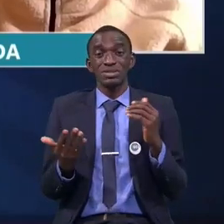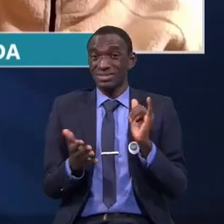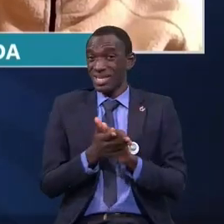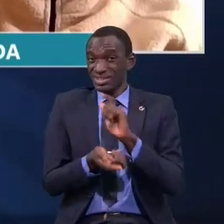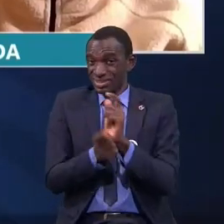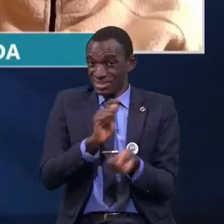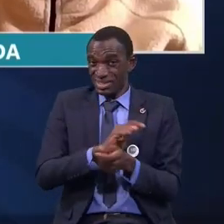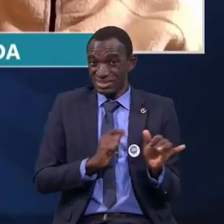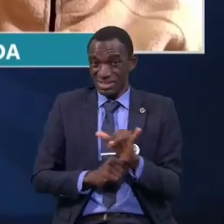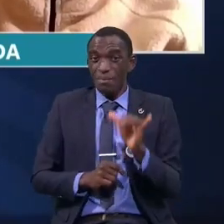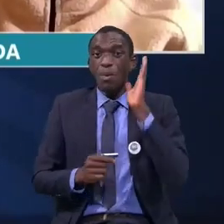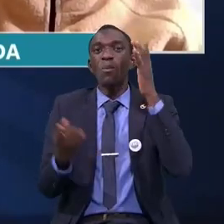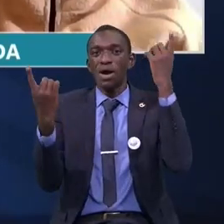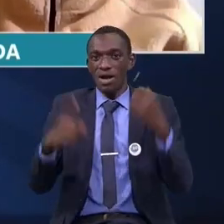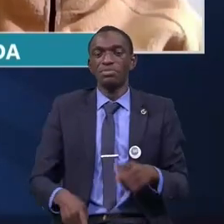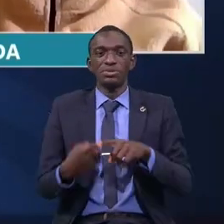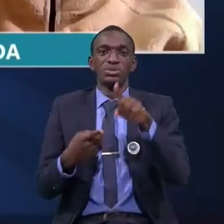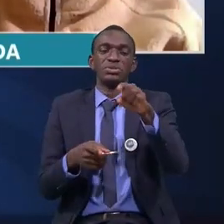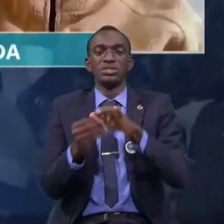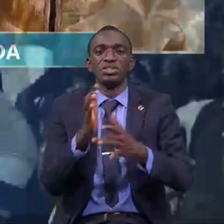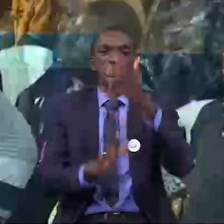Ce changement viendra sur ta vie.